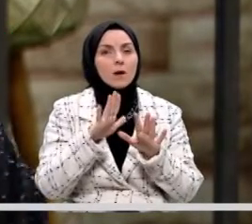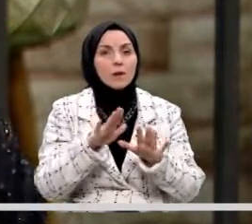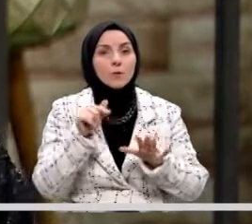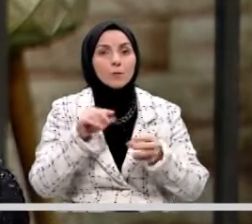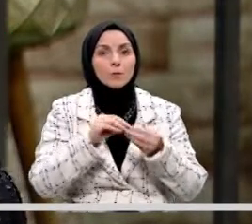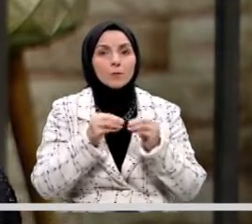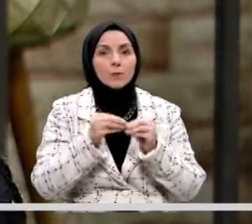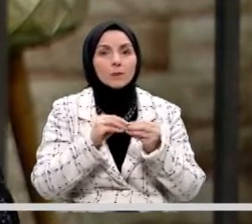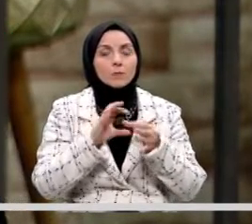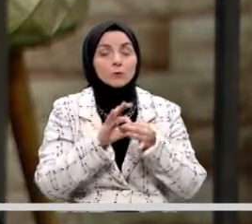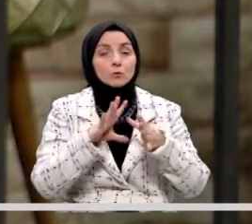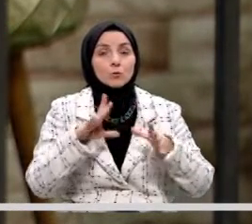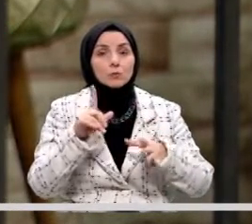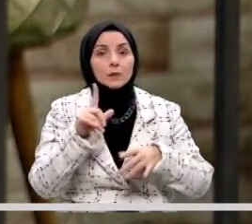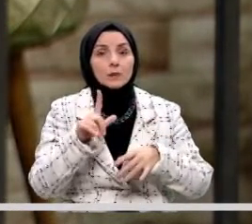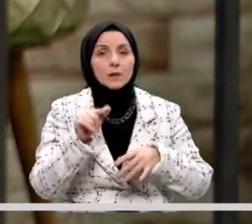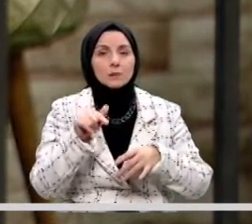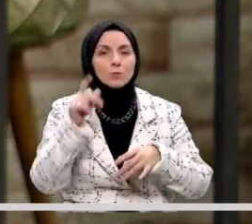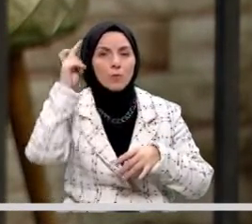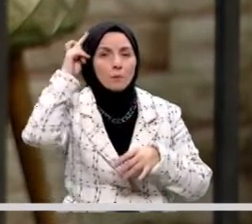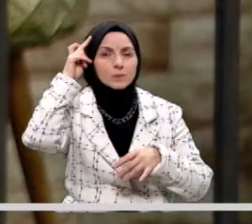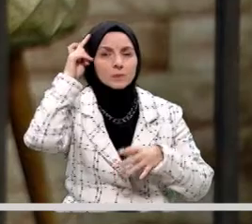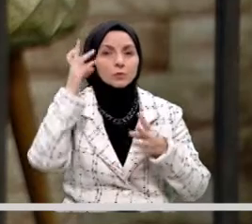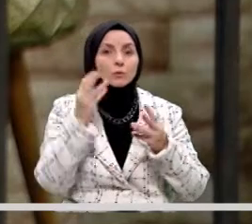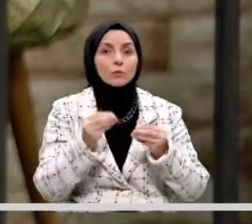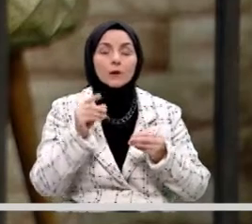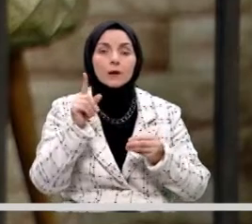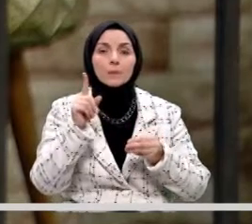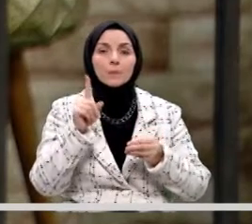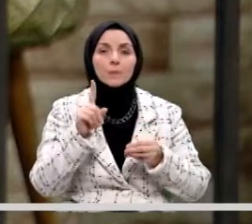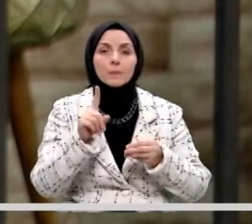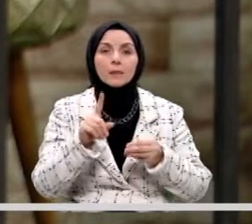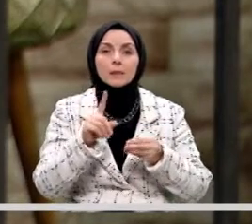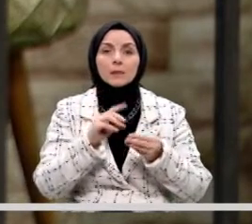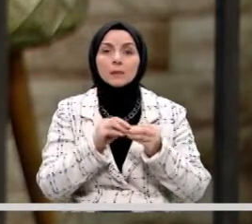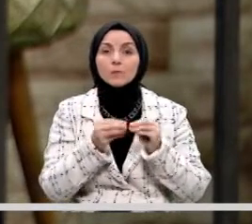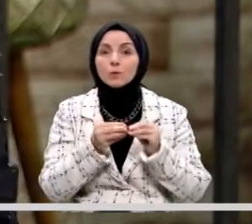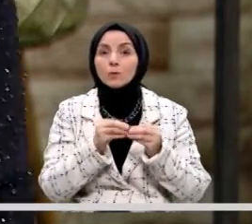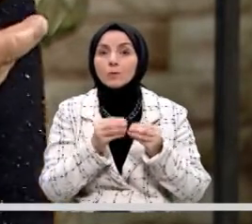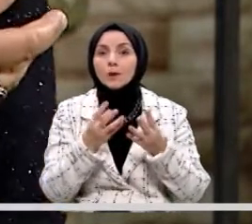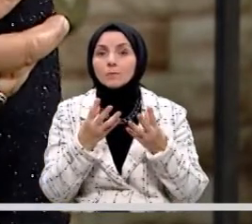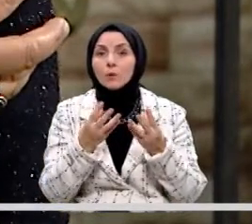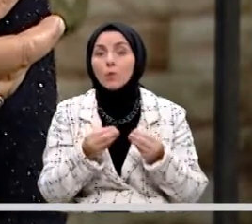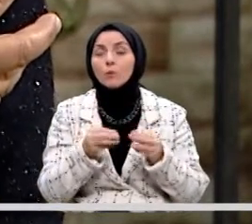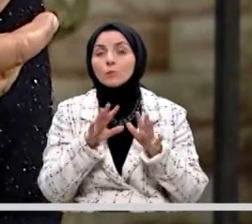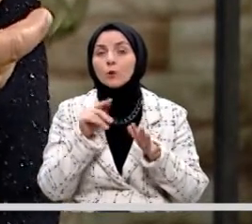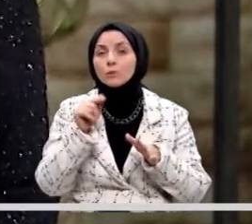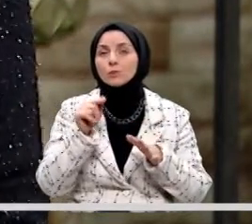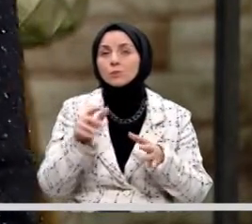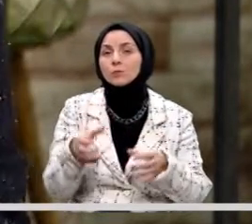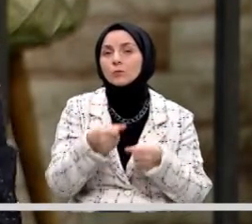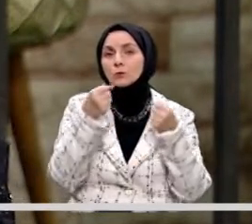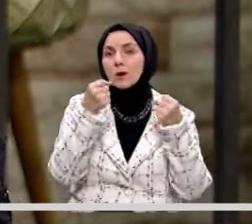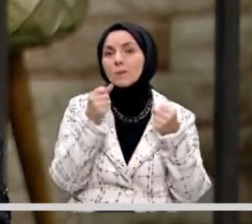çözmemiz lazım yani bu psikolojik anlamda çocukta bir travma oluşturmuyor O yüzden de bunu bir an önce kurtarmamız lazım çocuğu